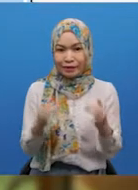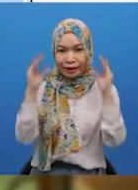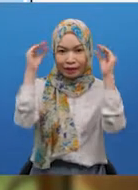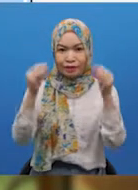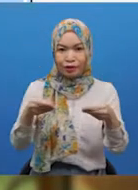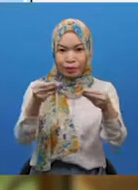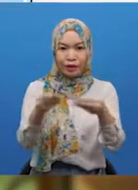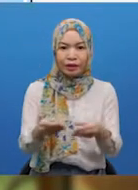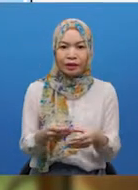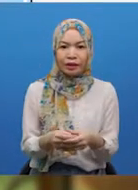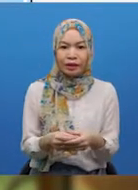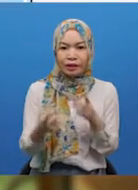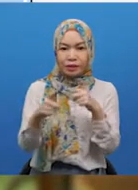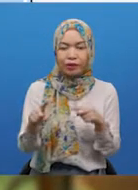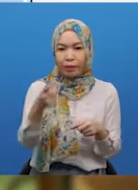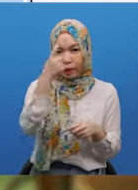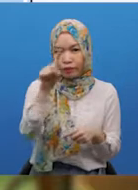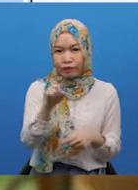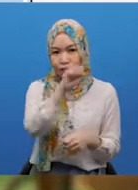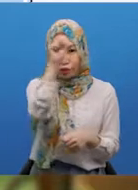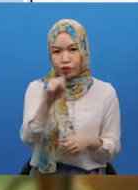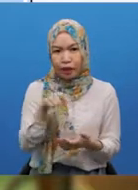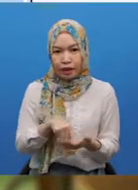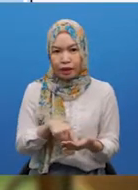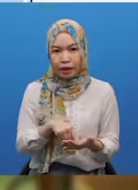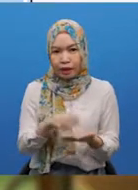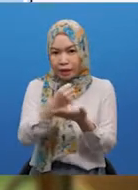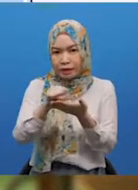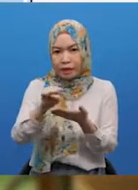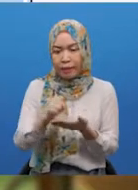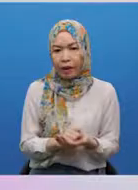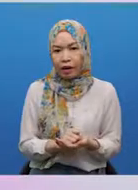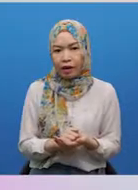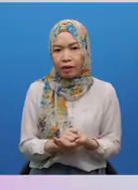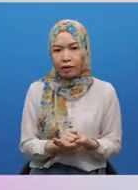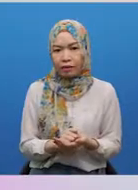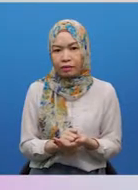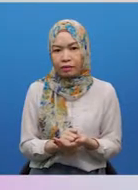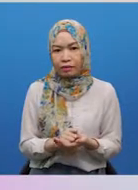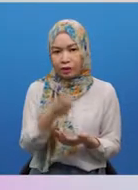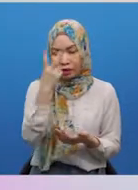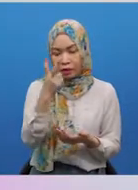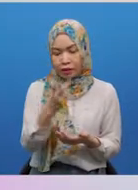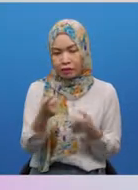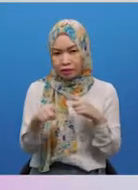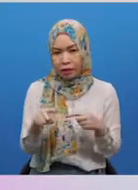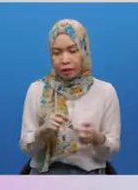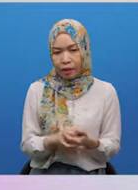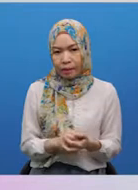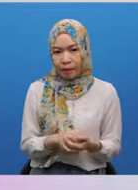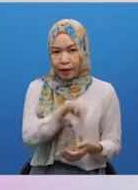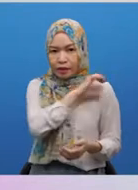Sekarang cikgu berikan jawapan untuk soalan ini. Sila semak jawapan pelajar. Tiga ciri